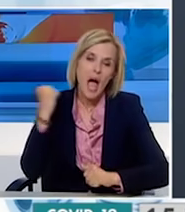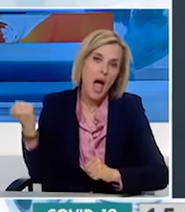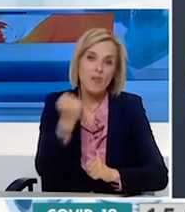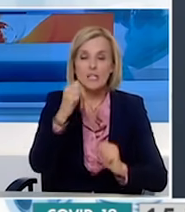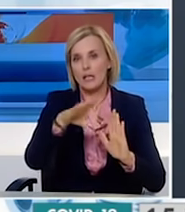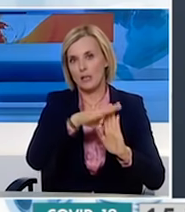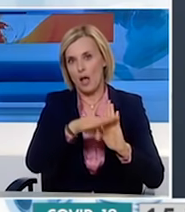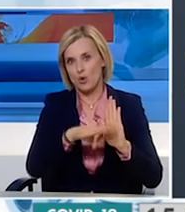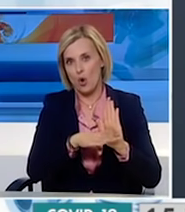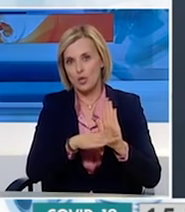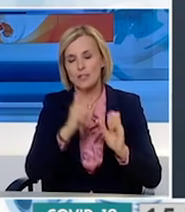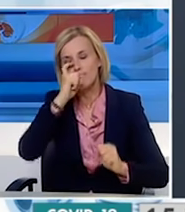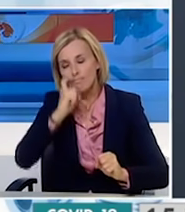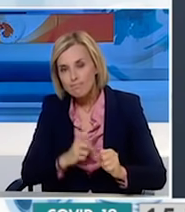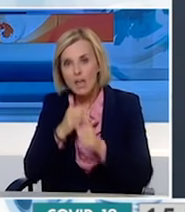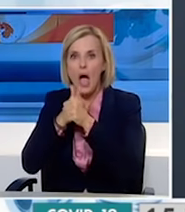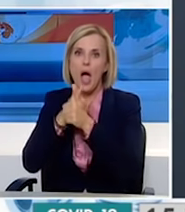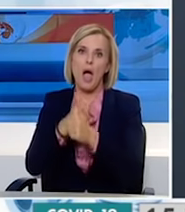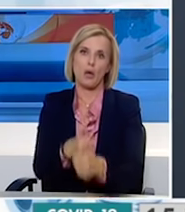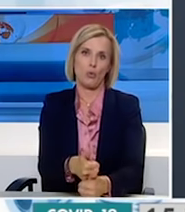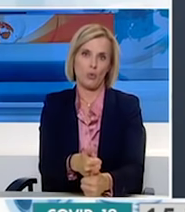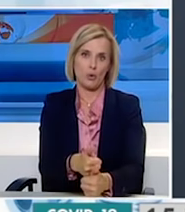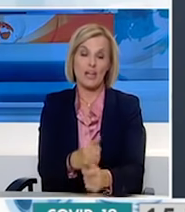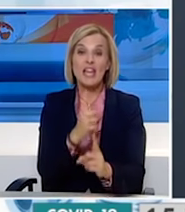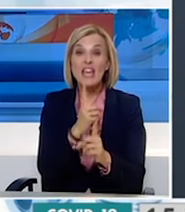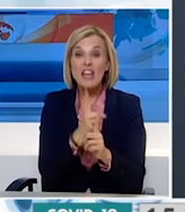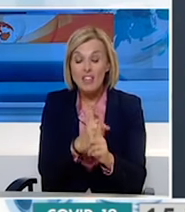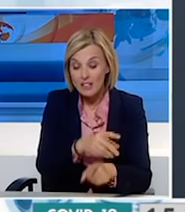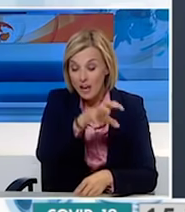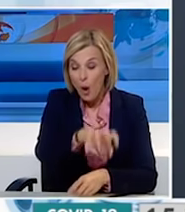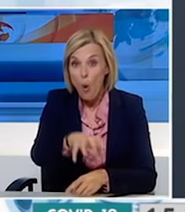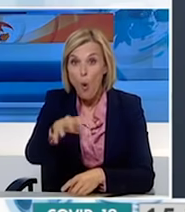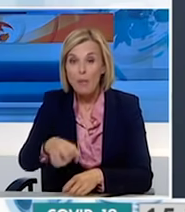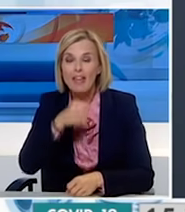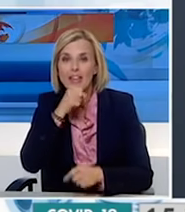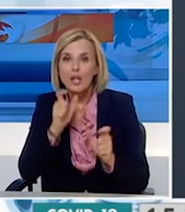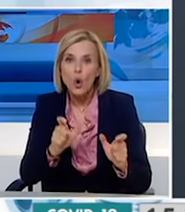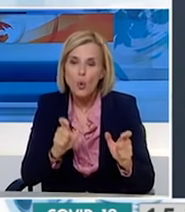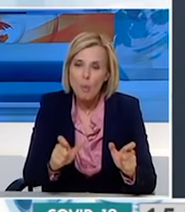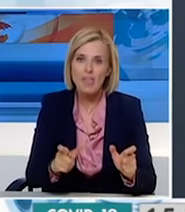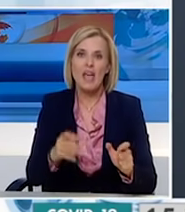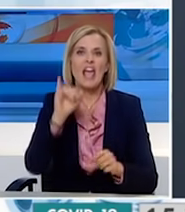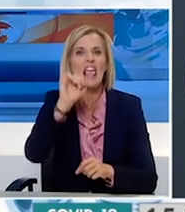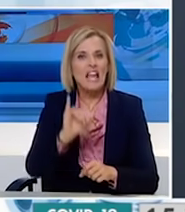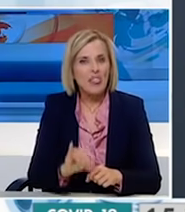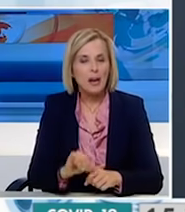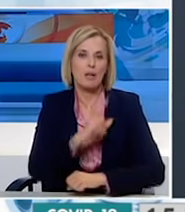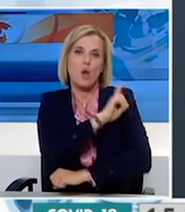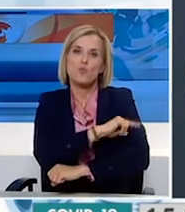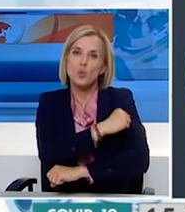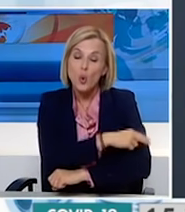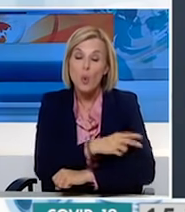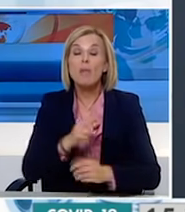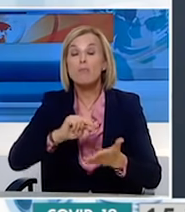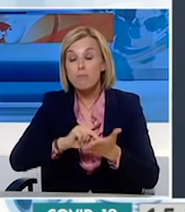κανόνες επισκεπτηρίου, πρέπει να τηρούνται απαράβατα, ιδιαίτερα σε δομές που αφορούν ευπαθείς ομάδες, γεροκομεία κτλ. Αλλά και στα νοσοκομεία, βέβαια,